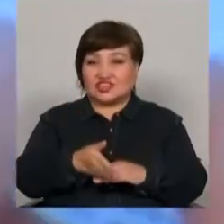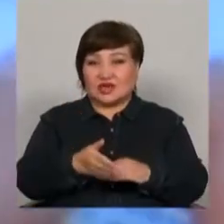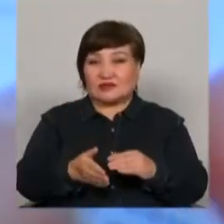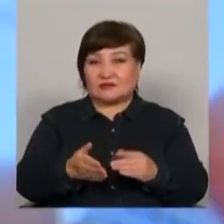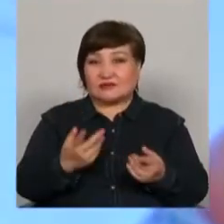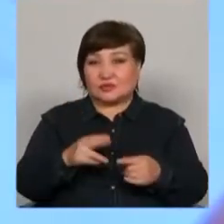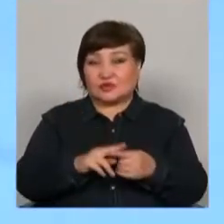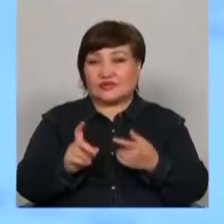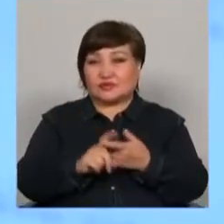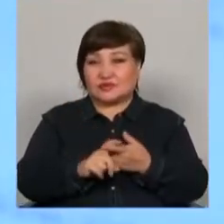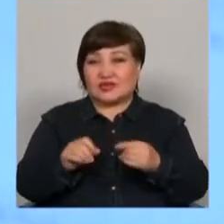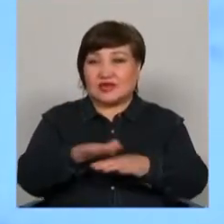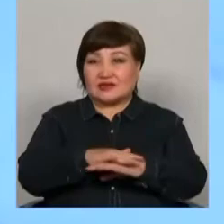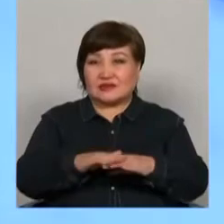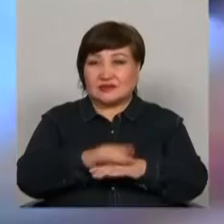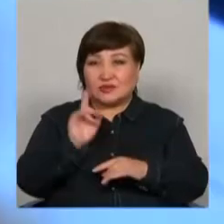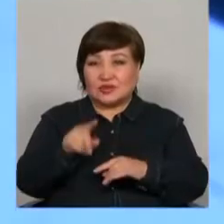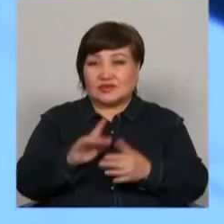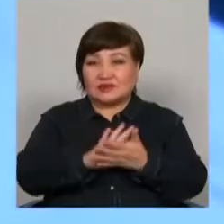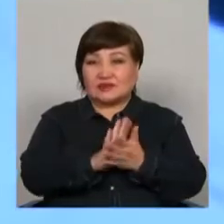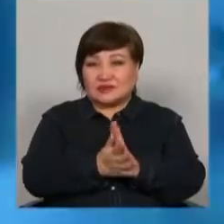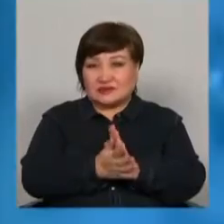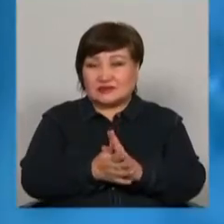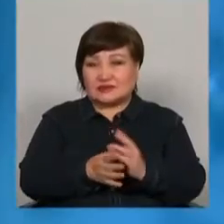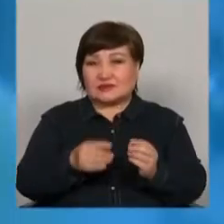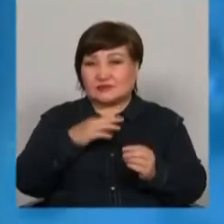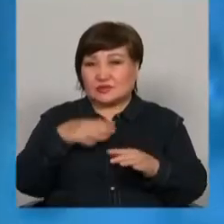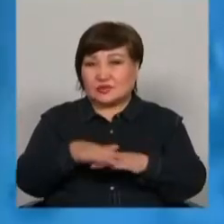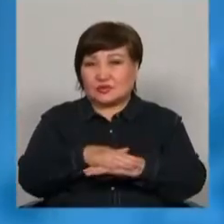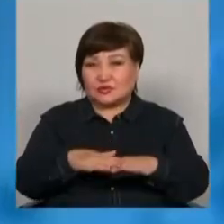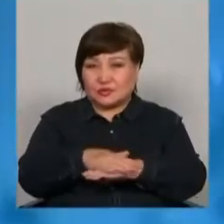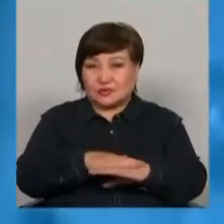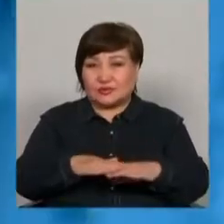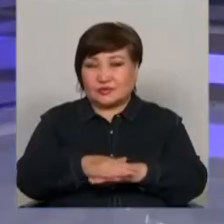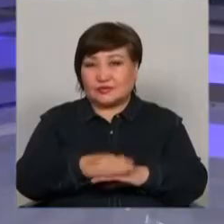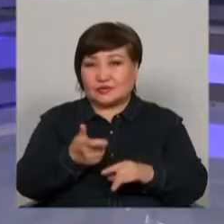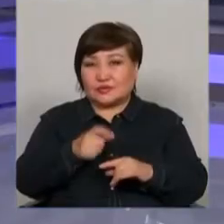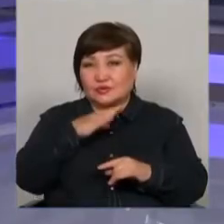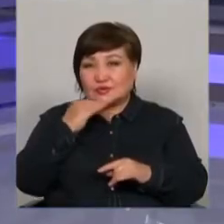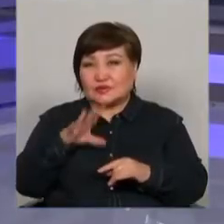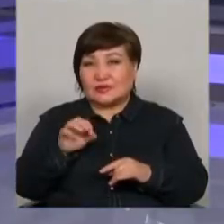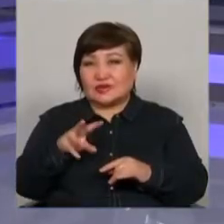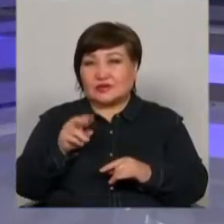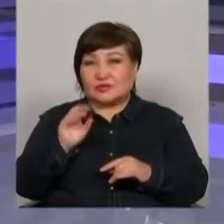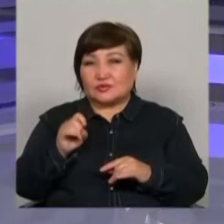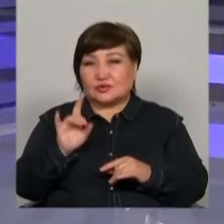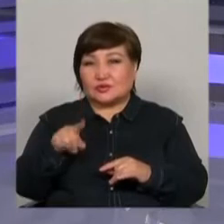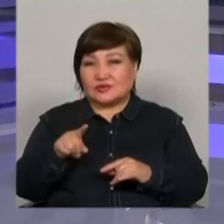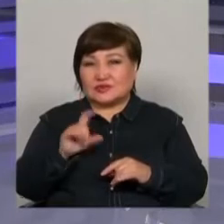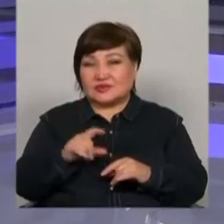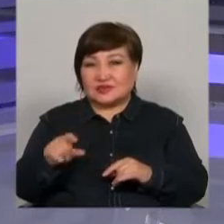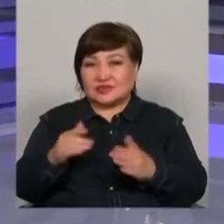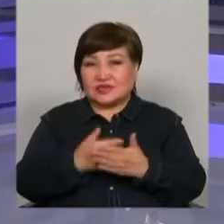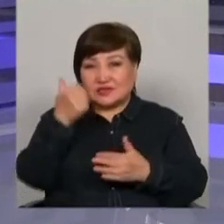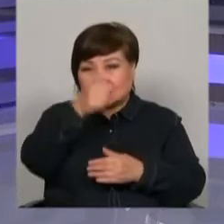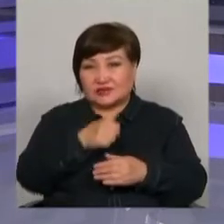халкыда тыгыз. Одан кийин эмне үчүн ал жерде мисалы Стелса микрон күйүп кетти? Бул кишилердин жаңа жылдары бизде жаңа жыл